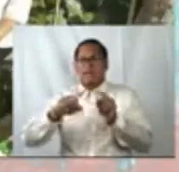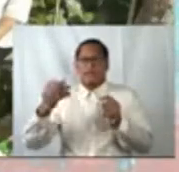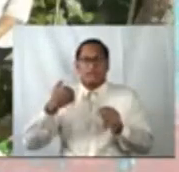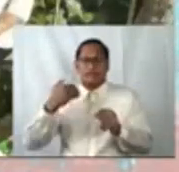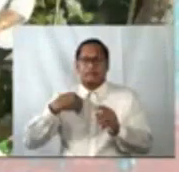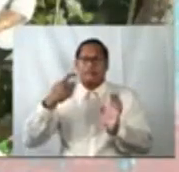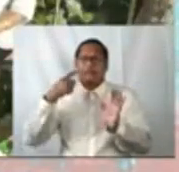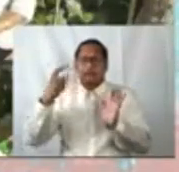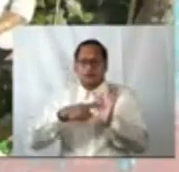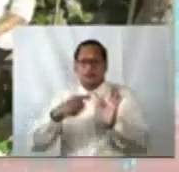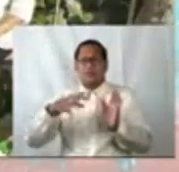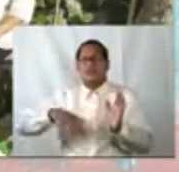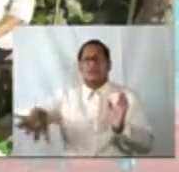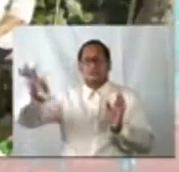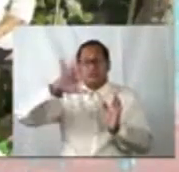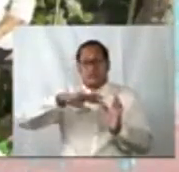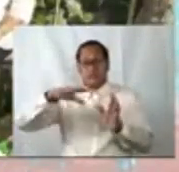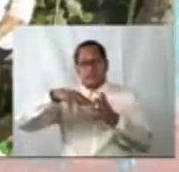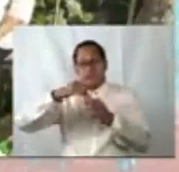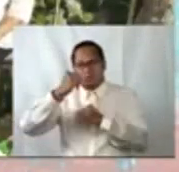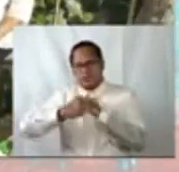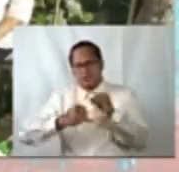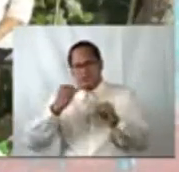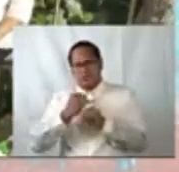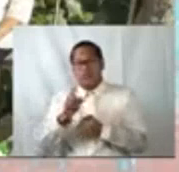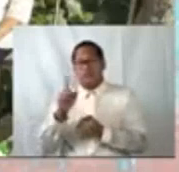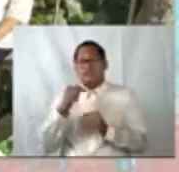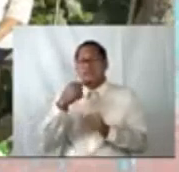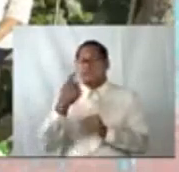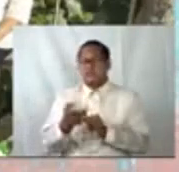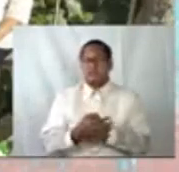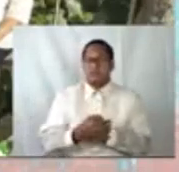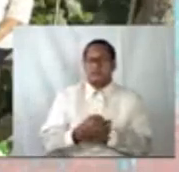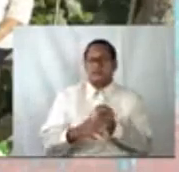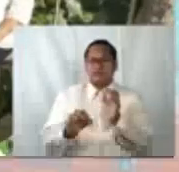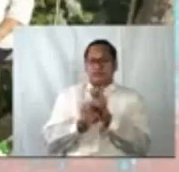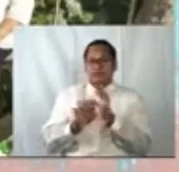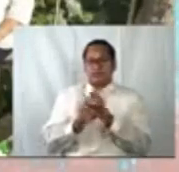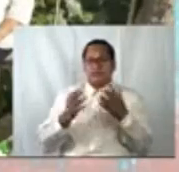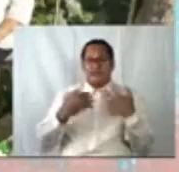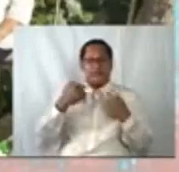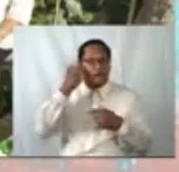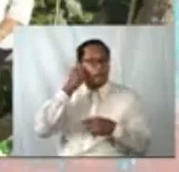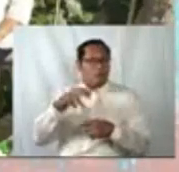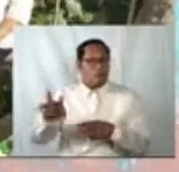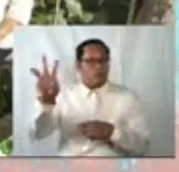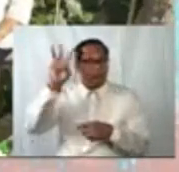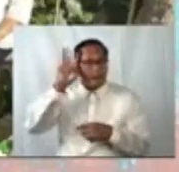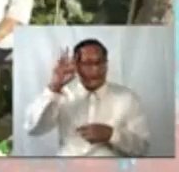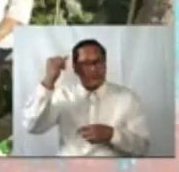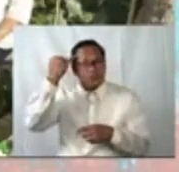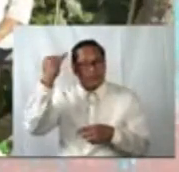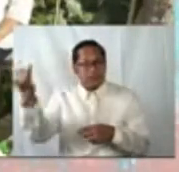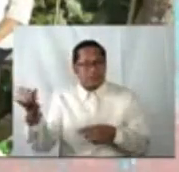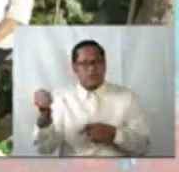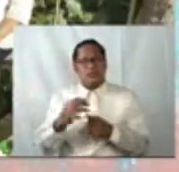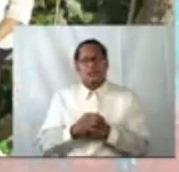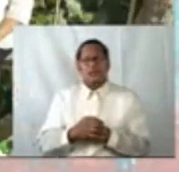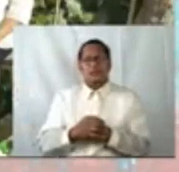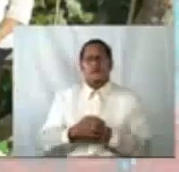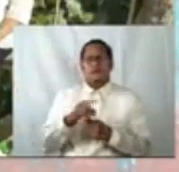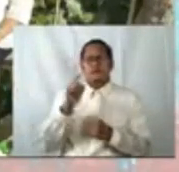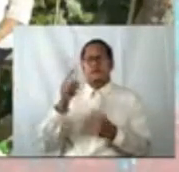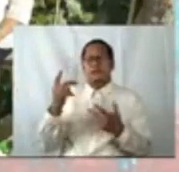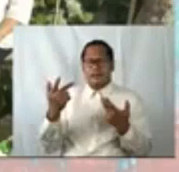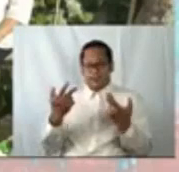ng Palestinian state. At ang ibig ko sabihin, para magkaroon lang po kayo ng kamalayan na yun idea, po yung yes, na nagkaroon po